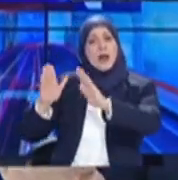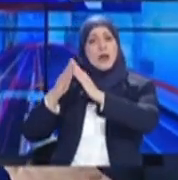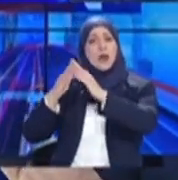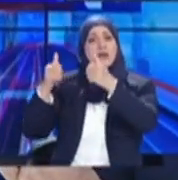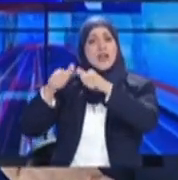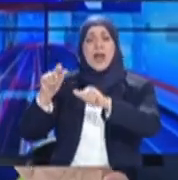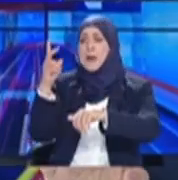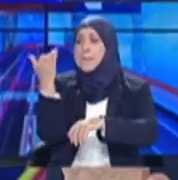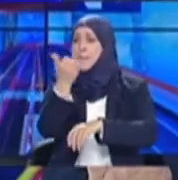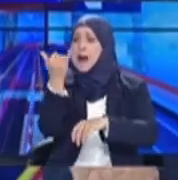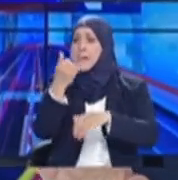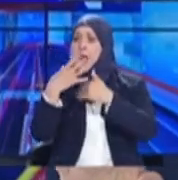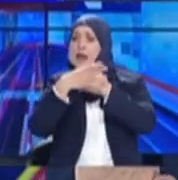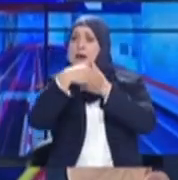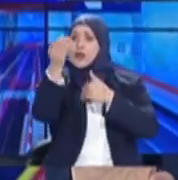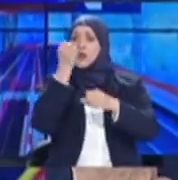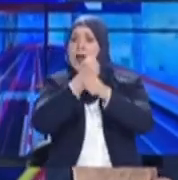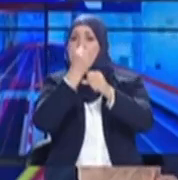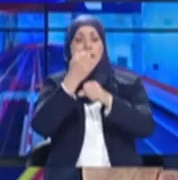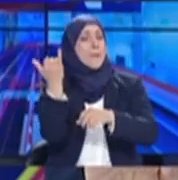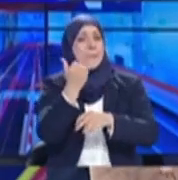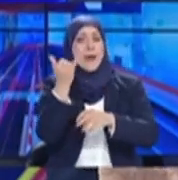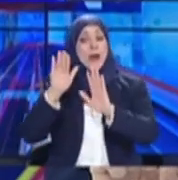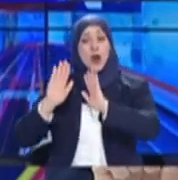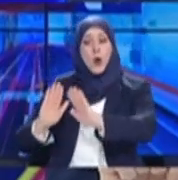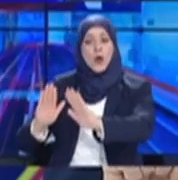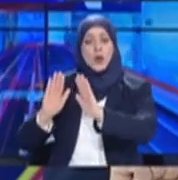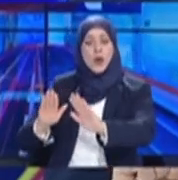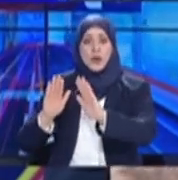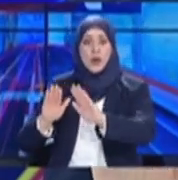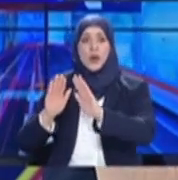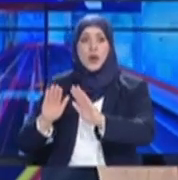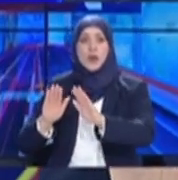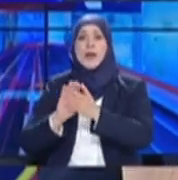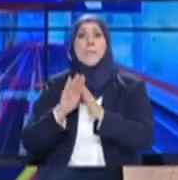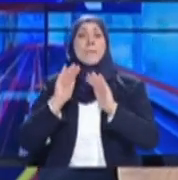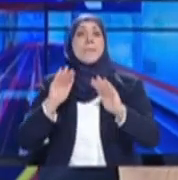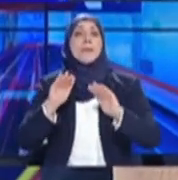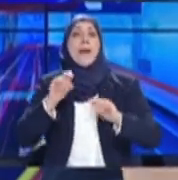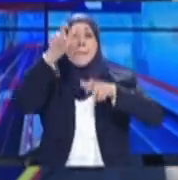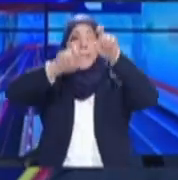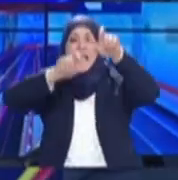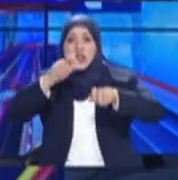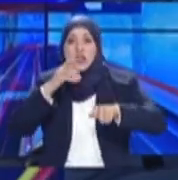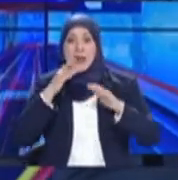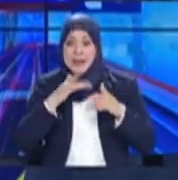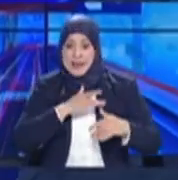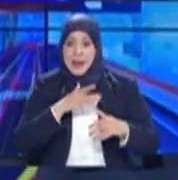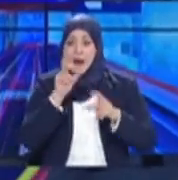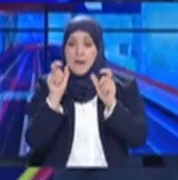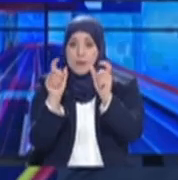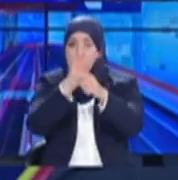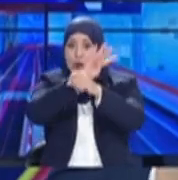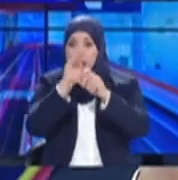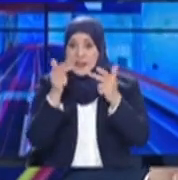في فضاء العمل من الناس اللي يراد من المرضى تقعد اه في